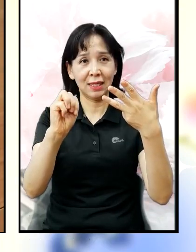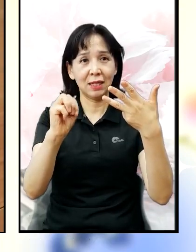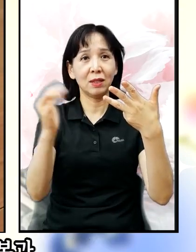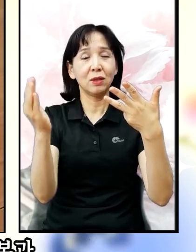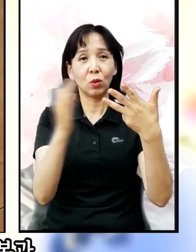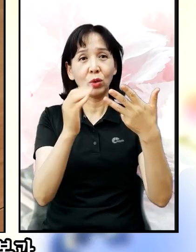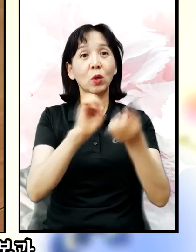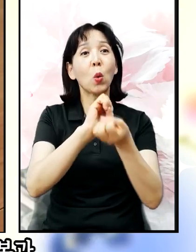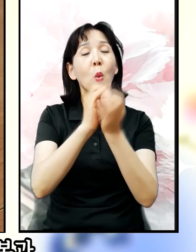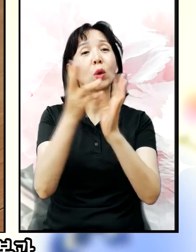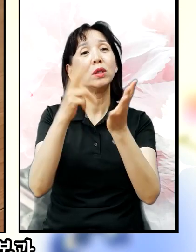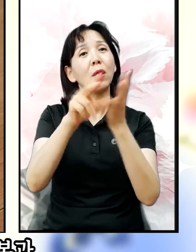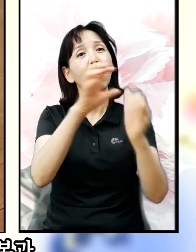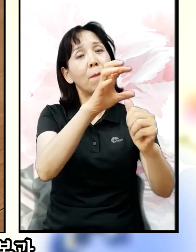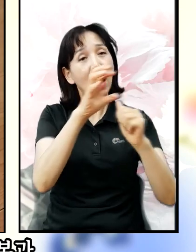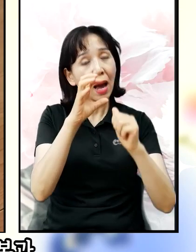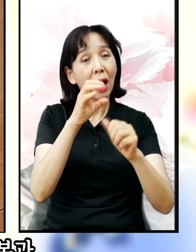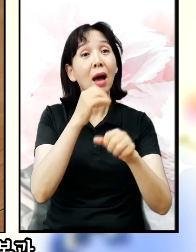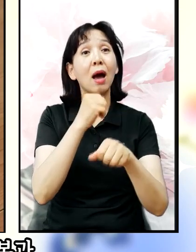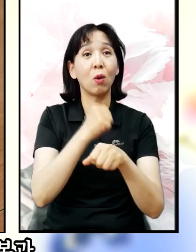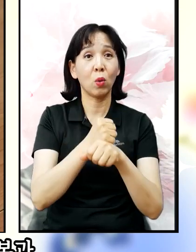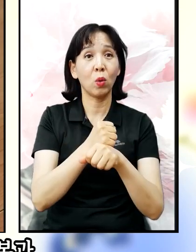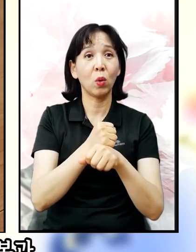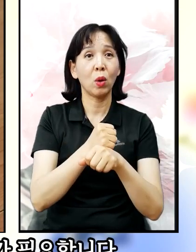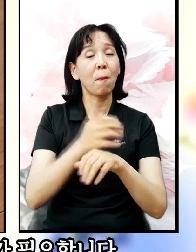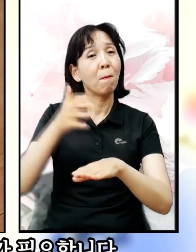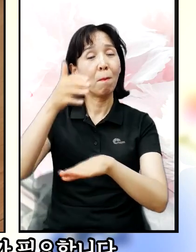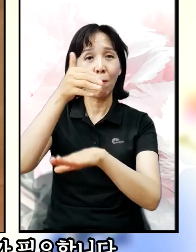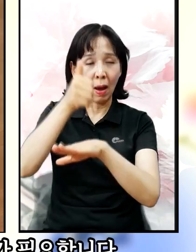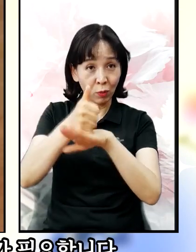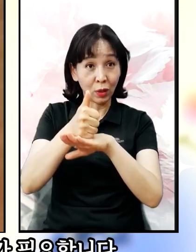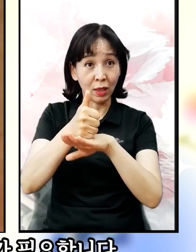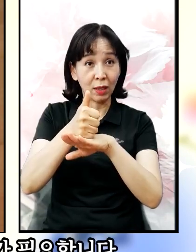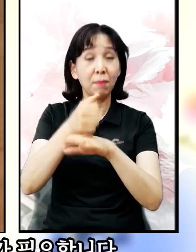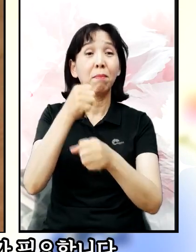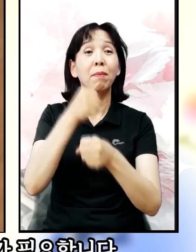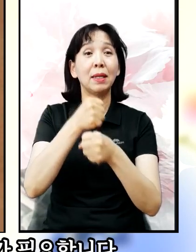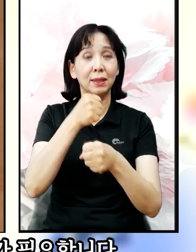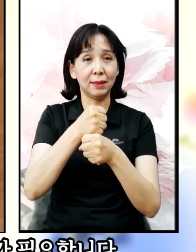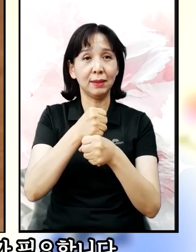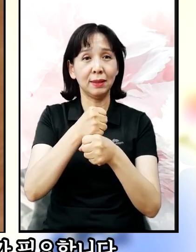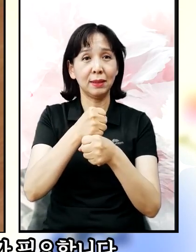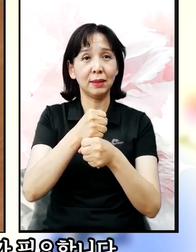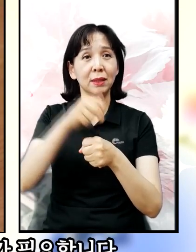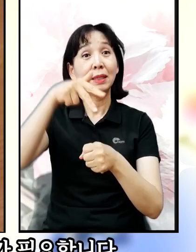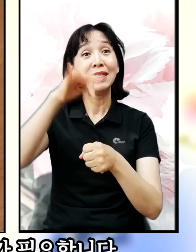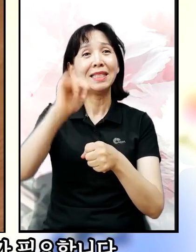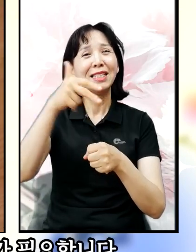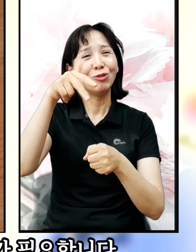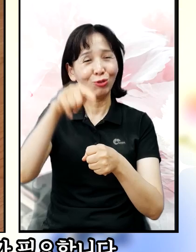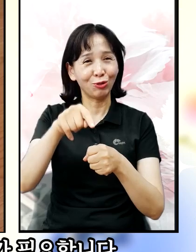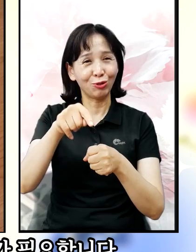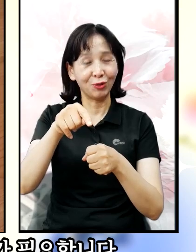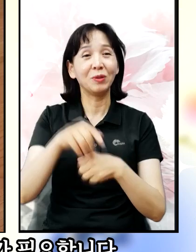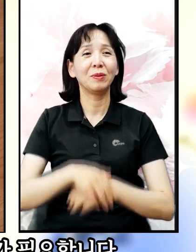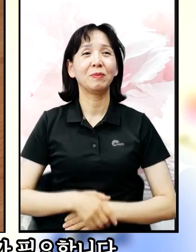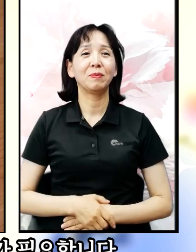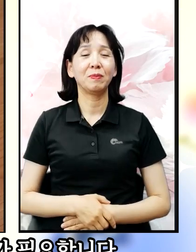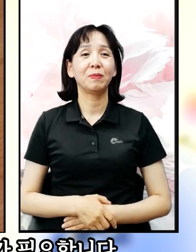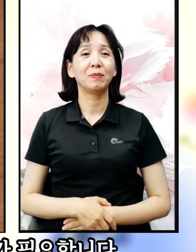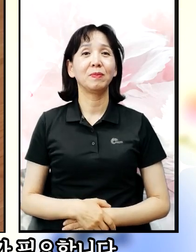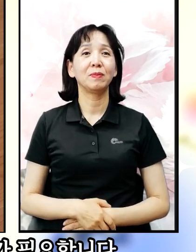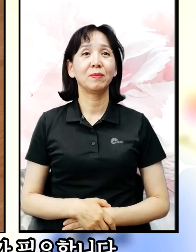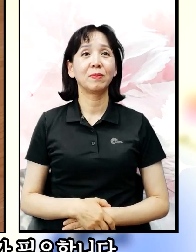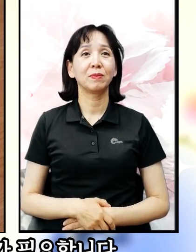폭인데 요런 이제 꽃 재료가 될 리본과 그리고 마무리로 장식을 해줄 진주가